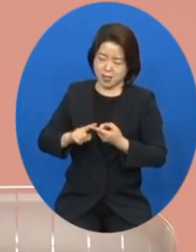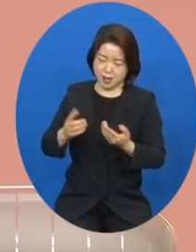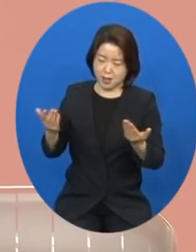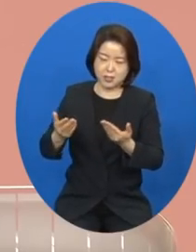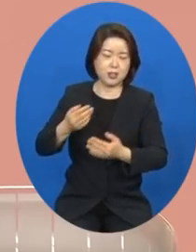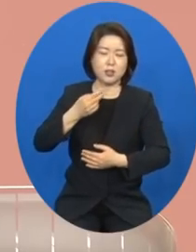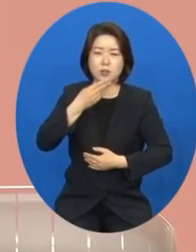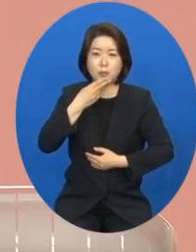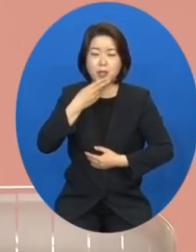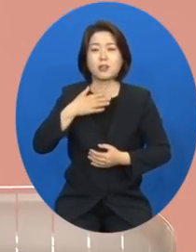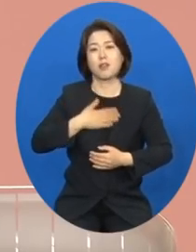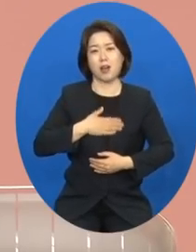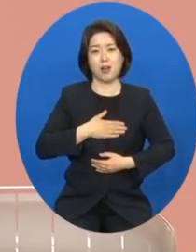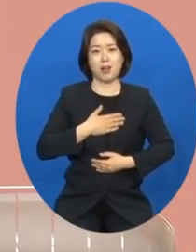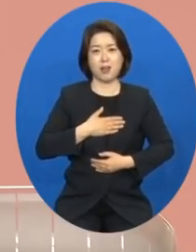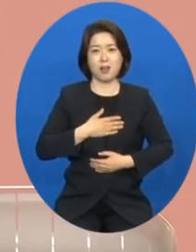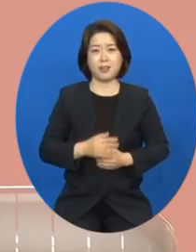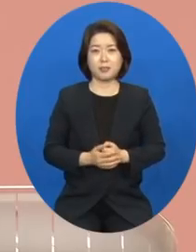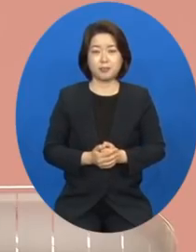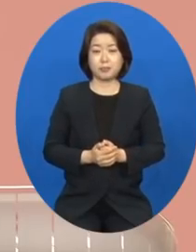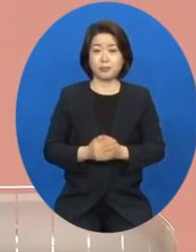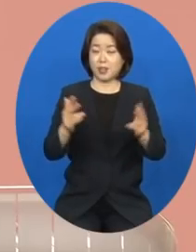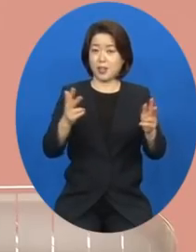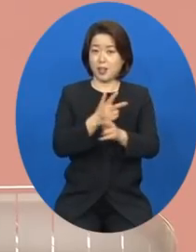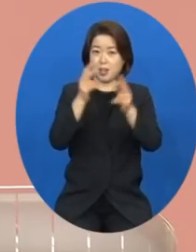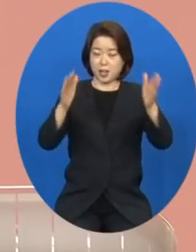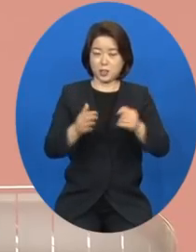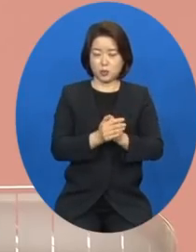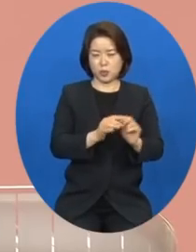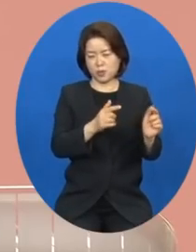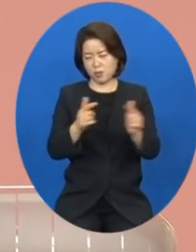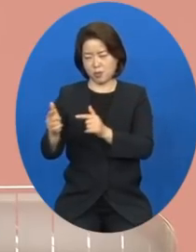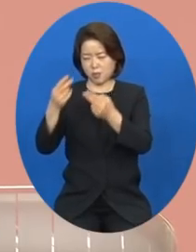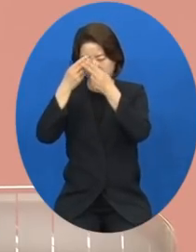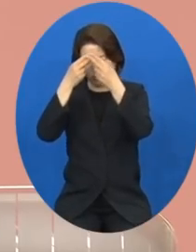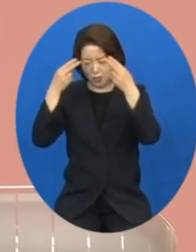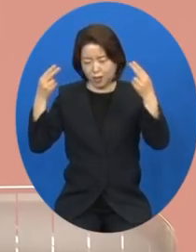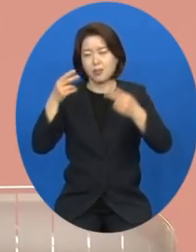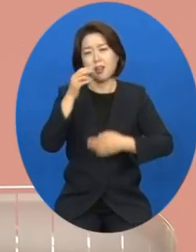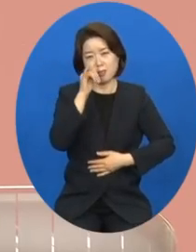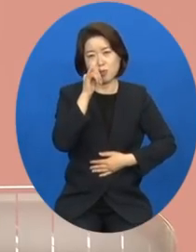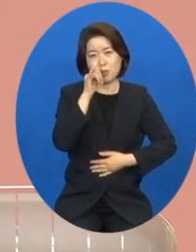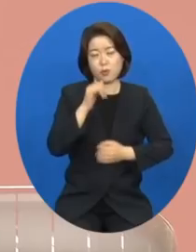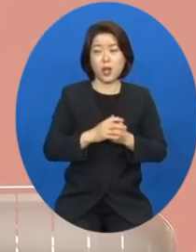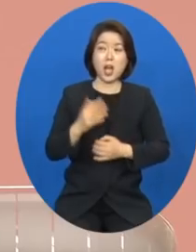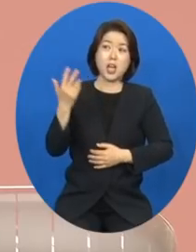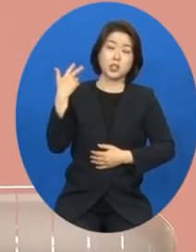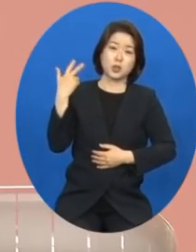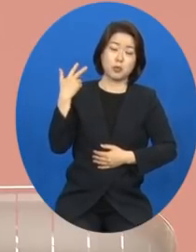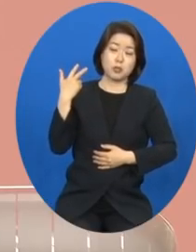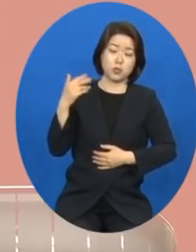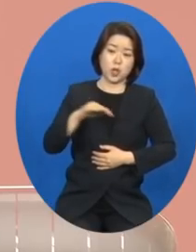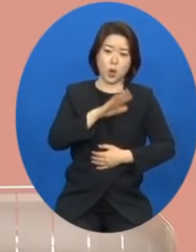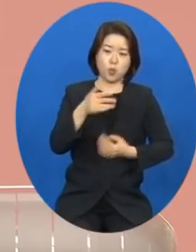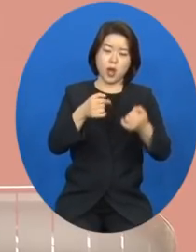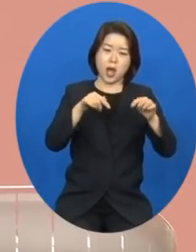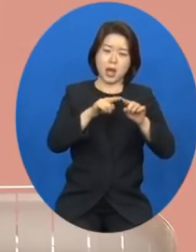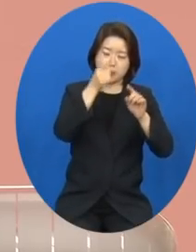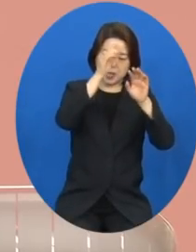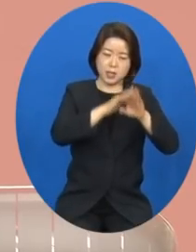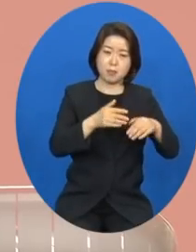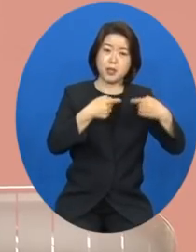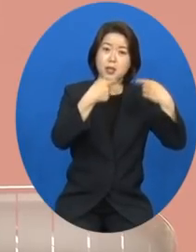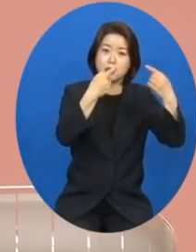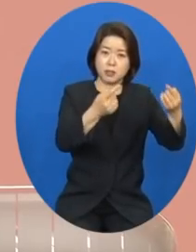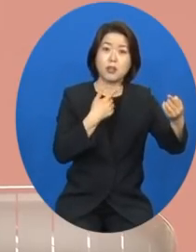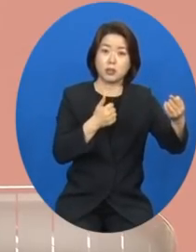거예요 한 주에도 여러장 내가 있어요 지난 제 우리와 함께 예배 햇던 분이